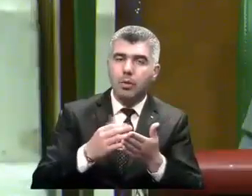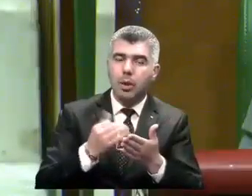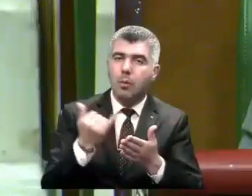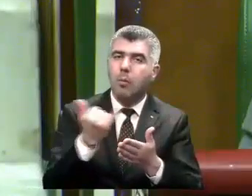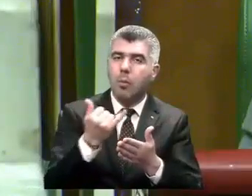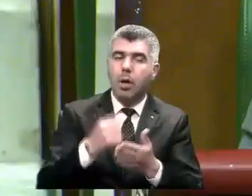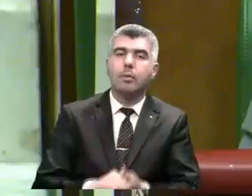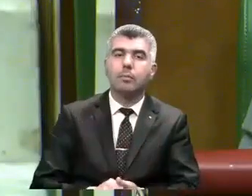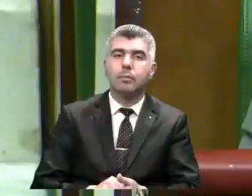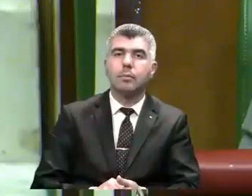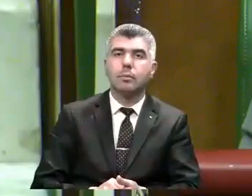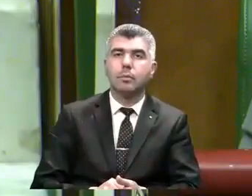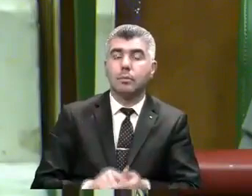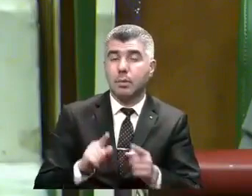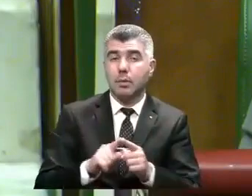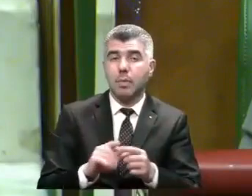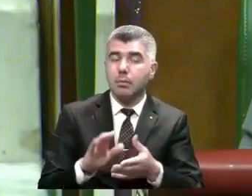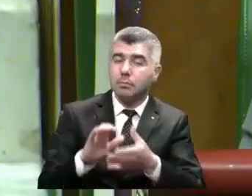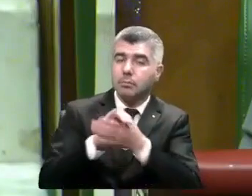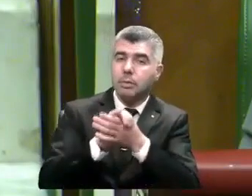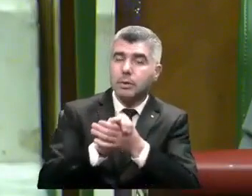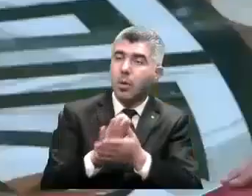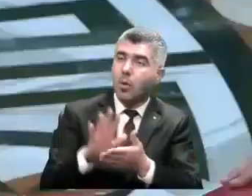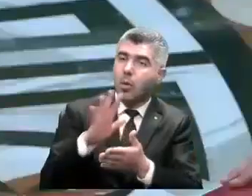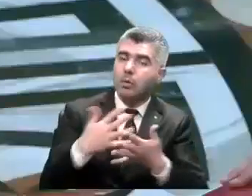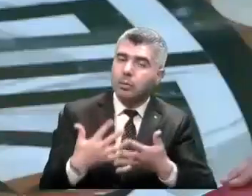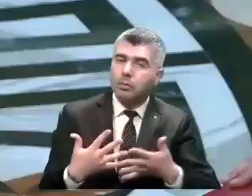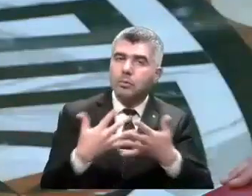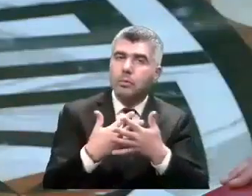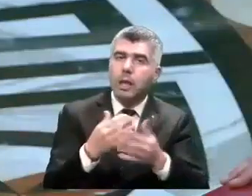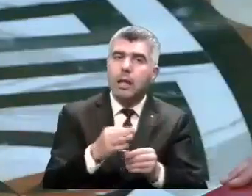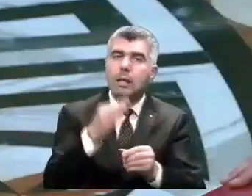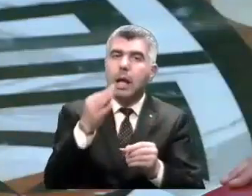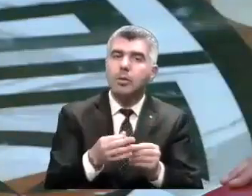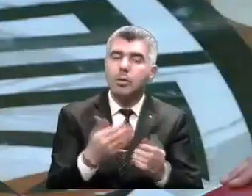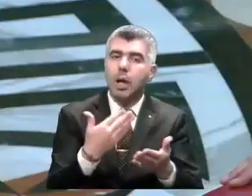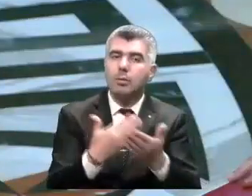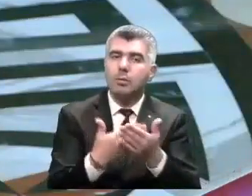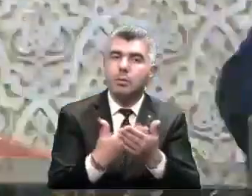واللي خصنا يعني نعملوا اليد في اليد باش نوصلوا للنتيجة اللي بغيناها لبلادنا. شكرا.